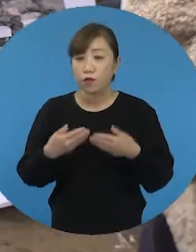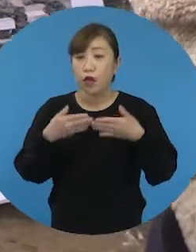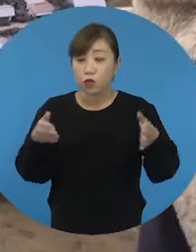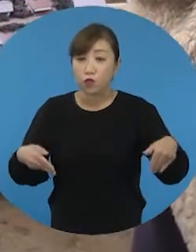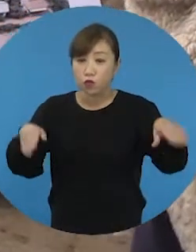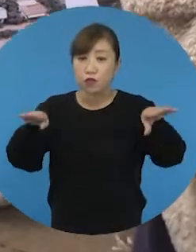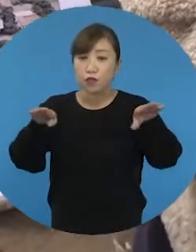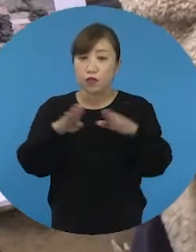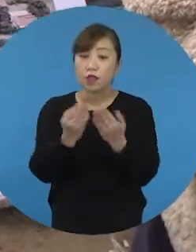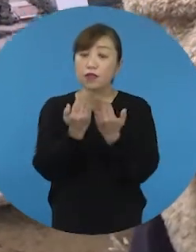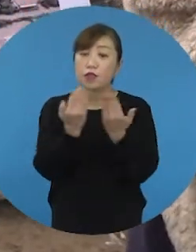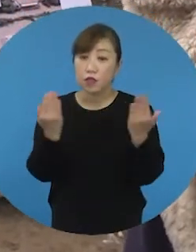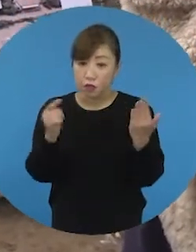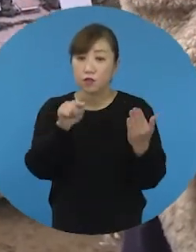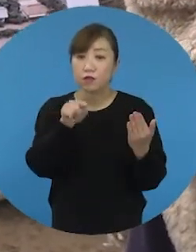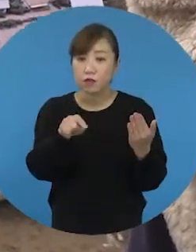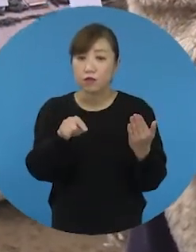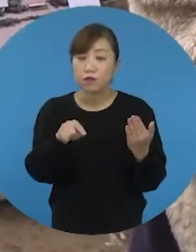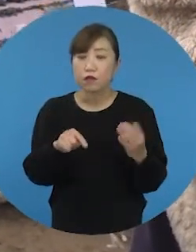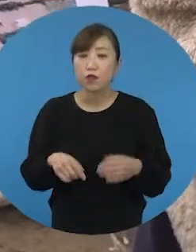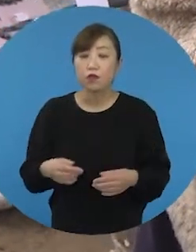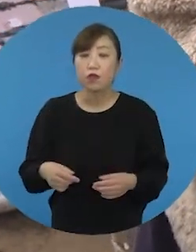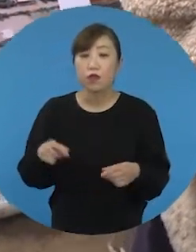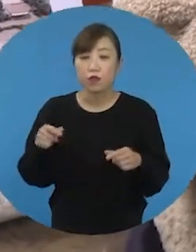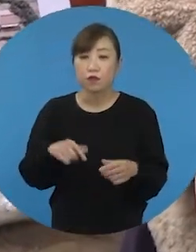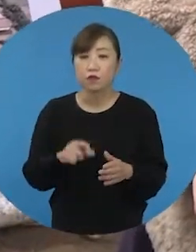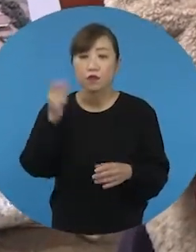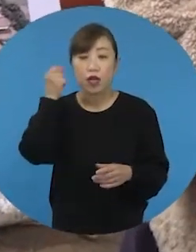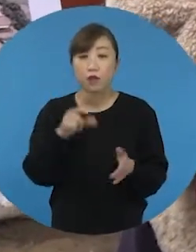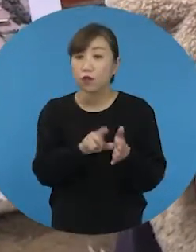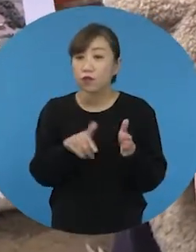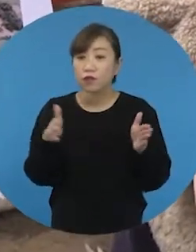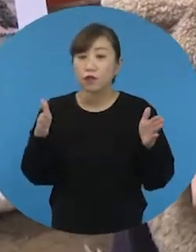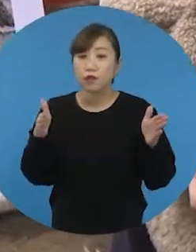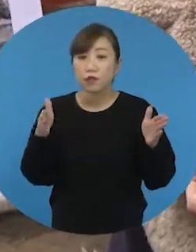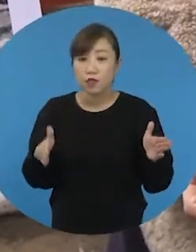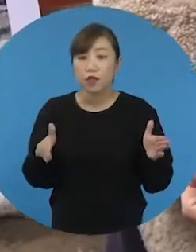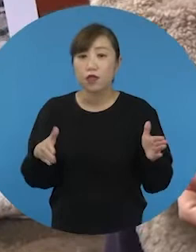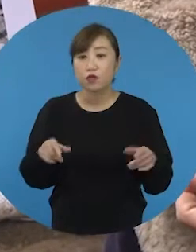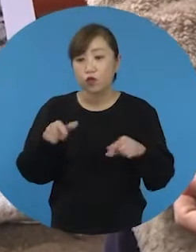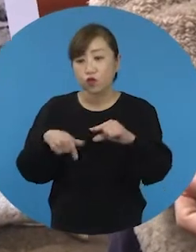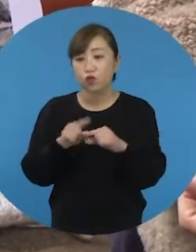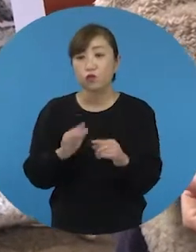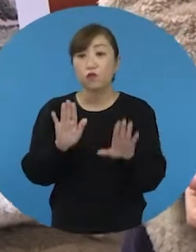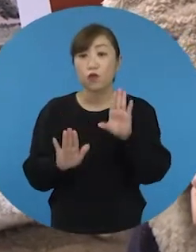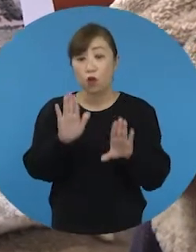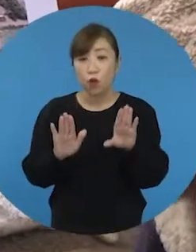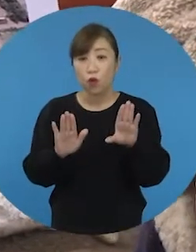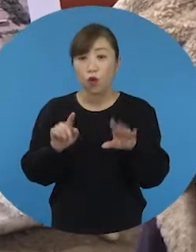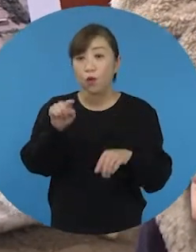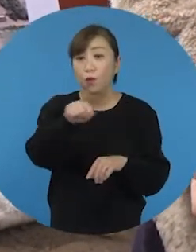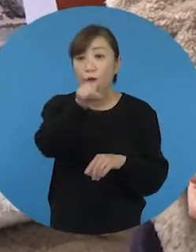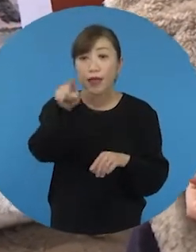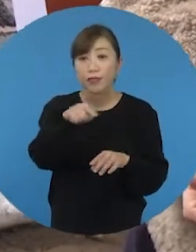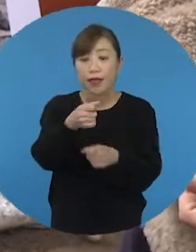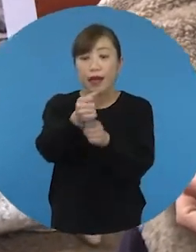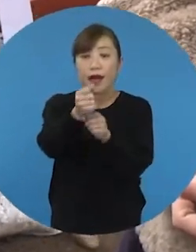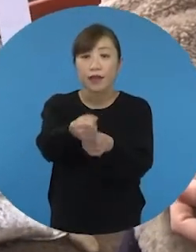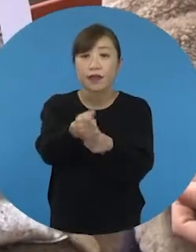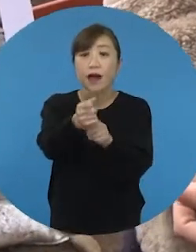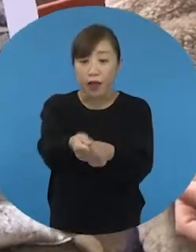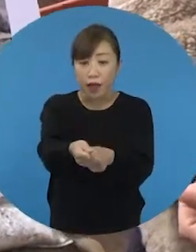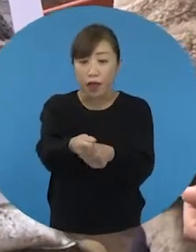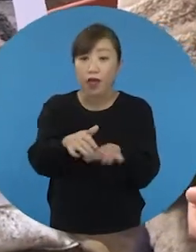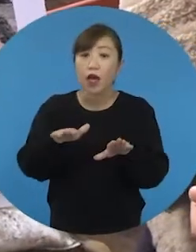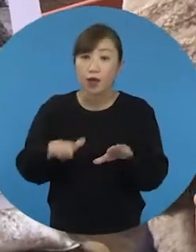されている江戸時代の府中宿のジオラマになりますが、ちょうどこの辺り、畑があった辺りが、うん、市